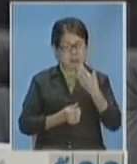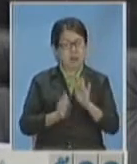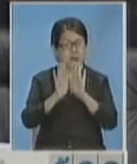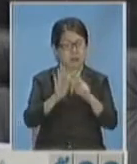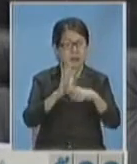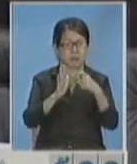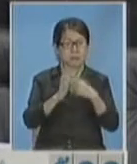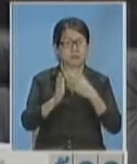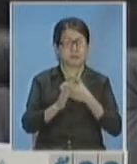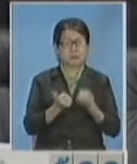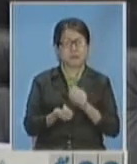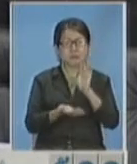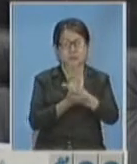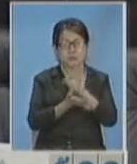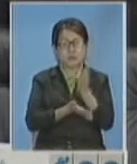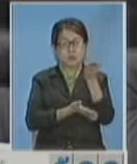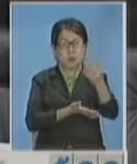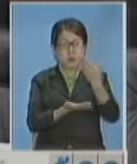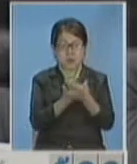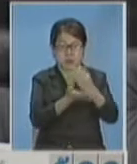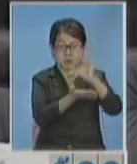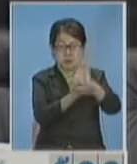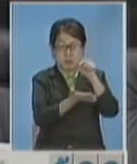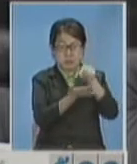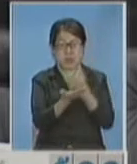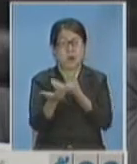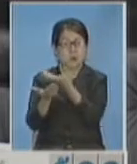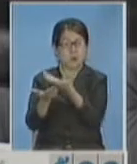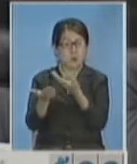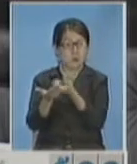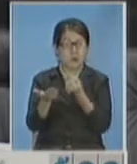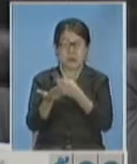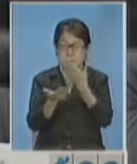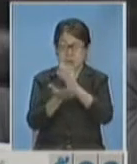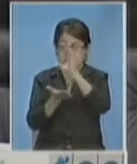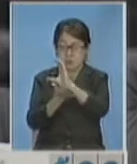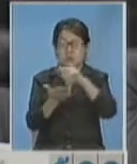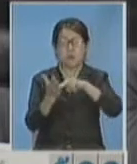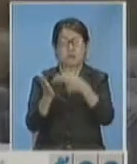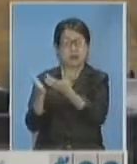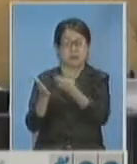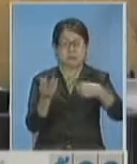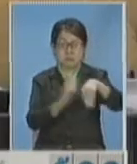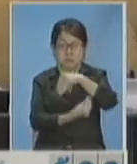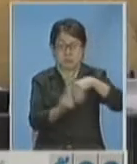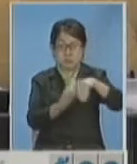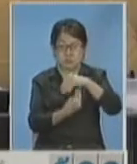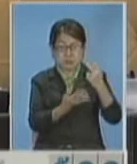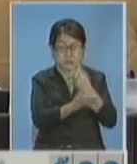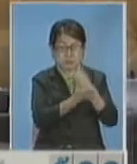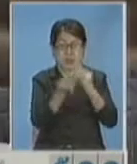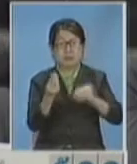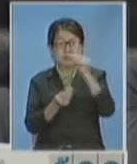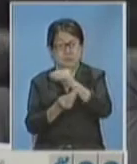คะการของงบประมาณไปที่กองทุนปกติกองทุนก็คือเงินทุนหมุนเวียนใช่มั้ยคะเอาไปลงทุนแล้วก็มีเงินทุนหมุนเวีย